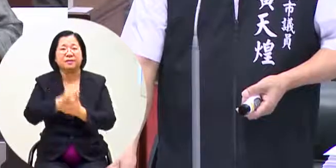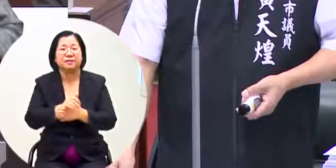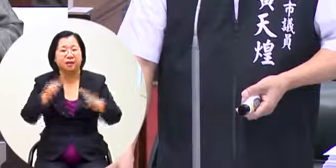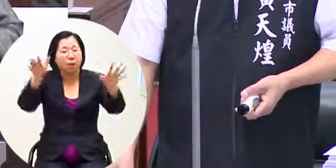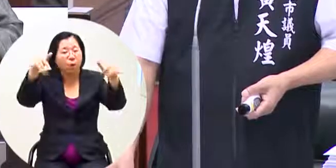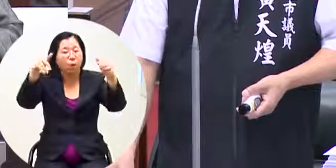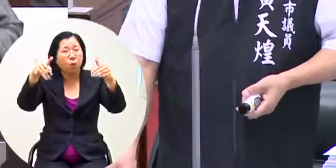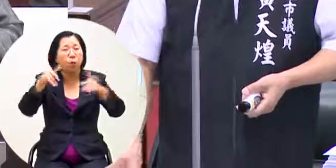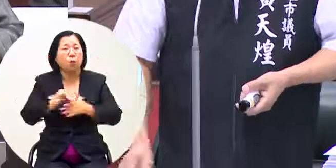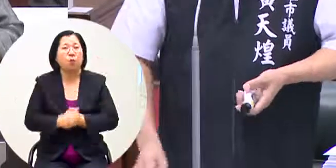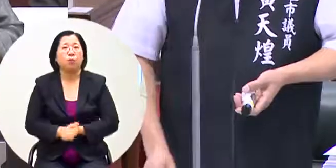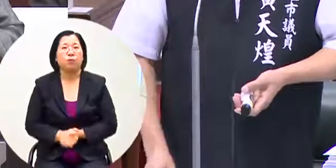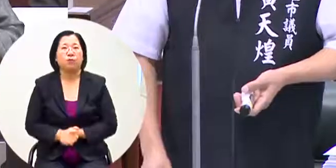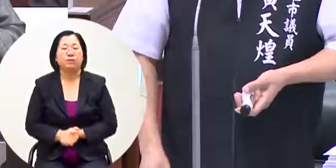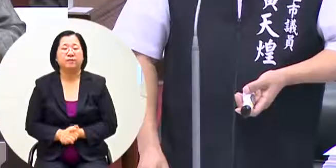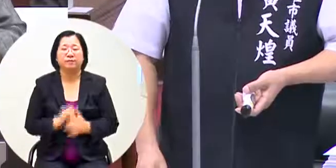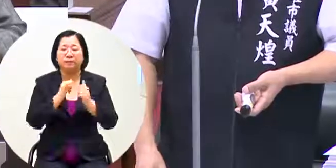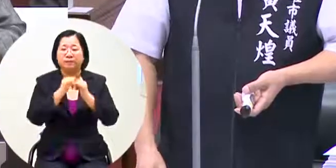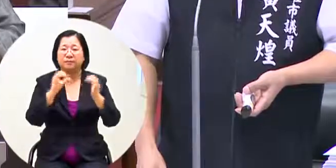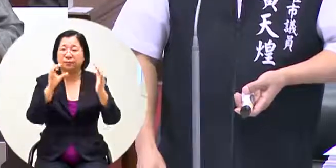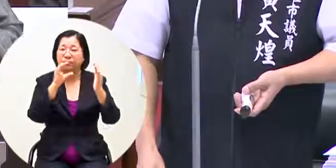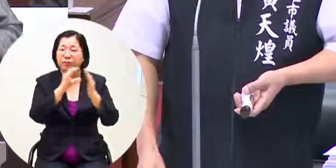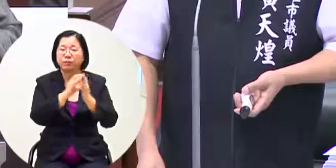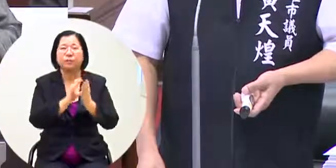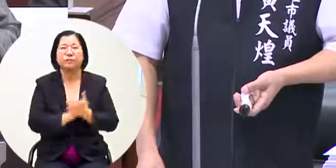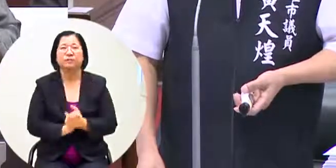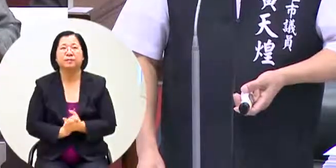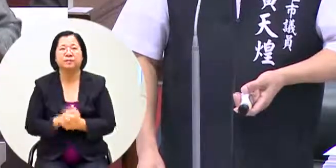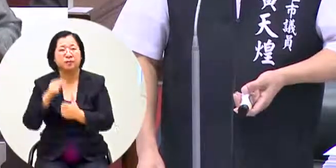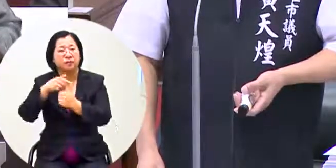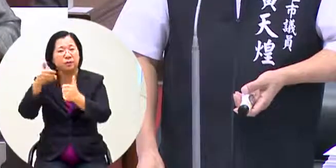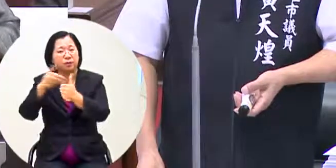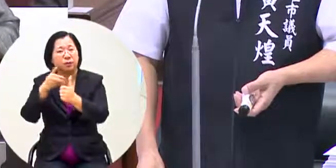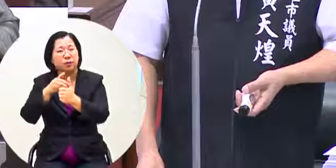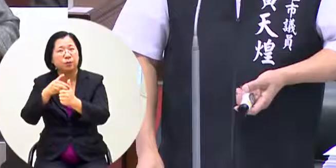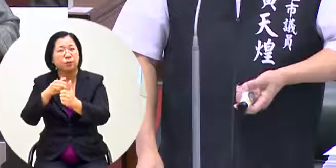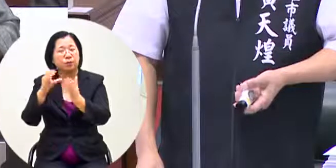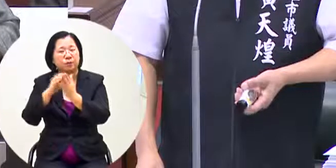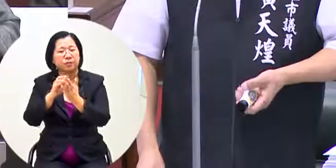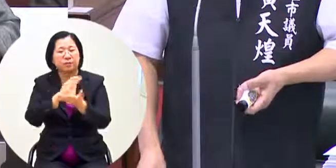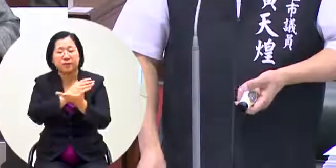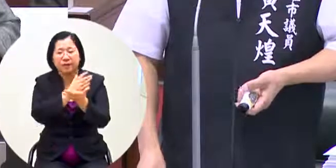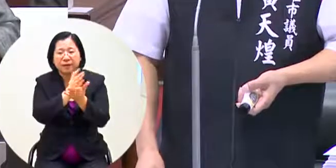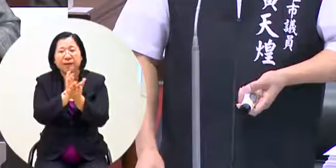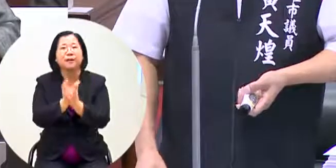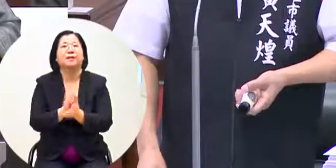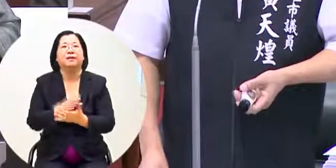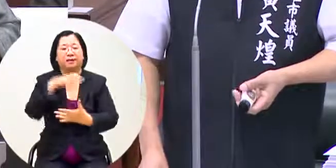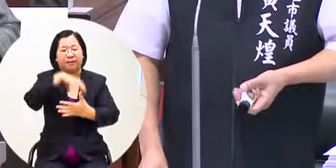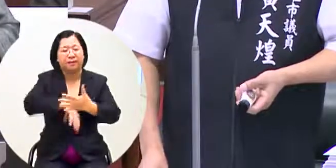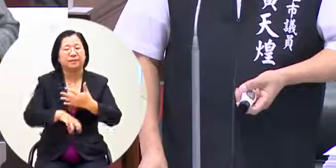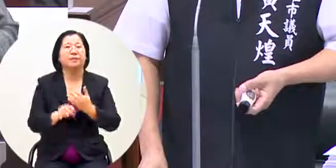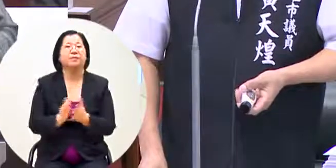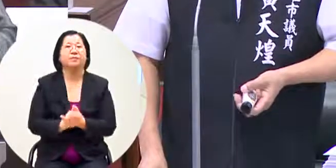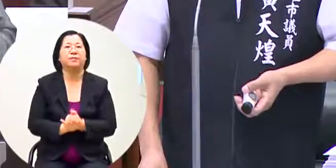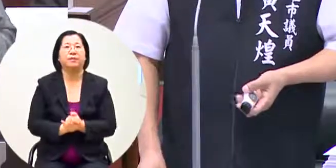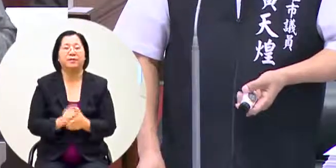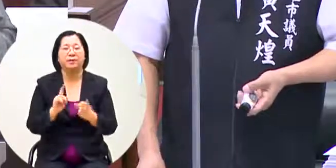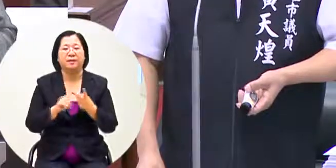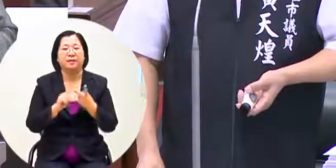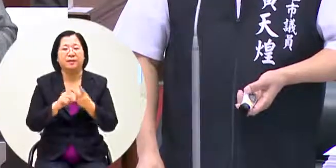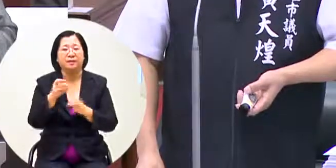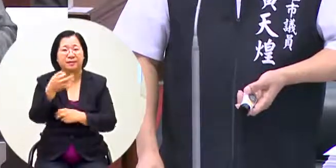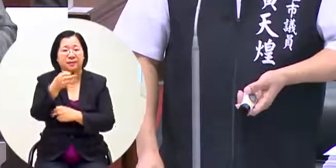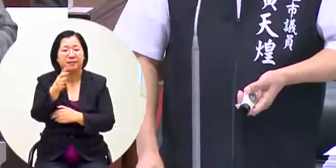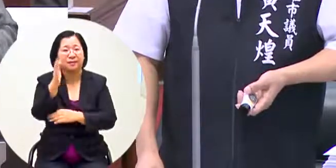局，吼，啊，教育局等等，啊，内部甲咱的财政局来讨论。讲咱市政府